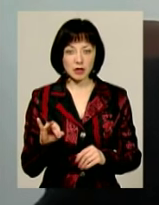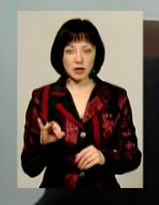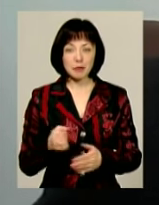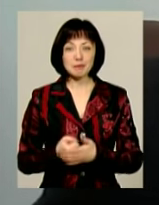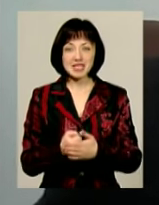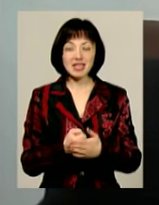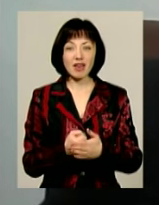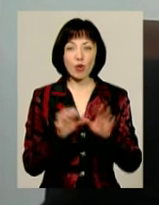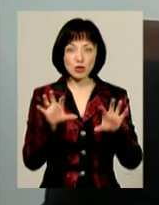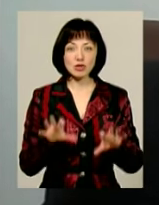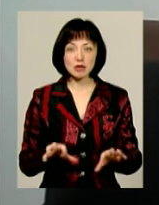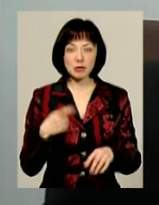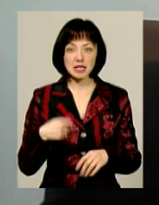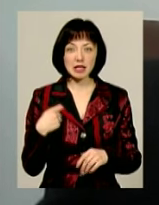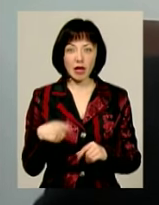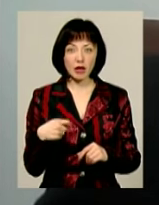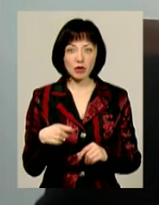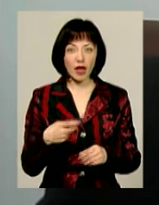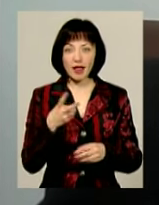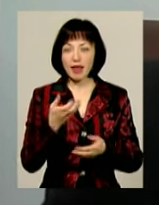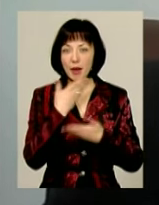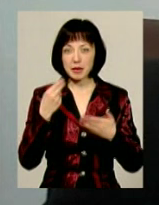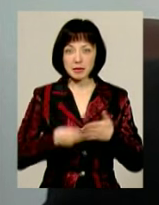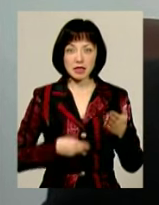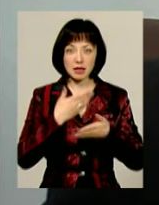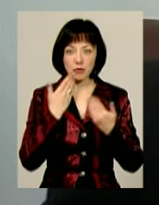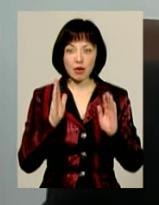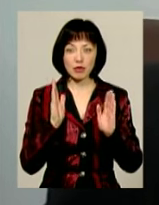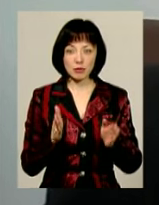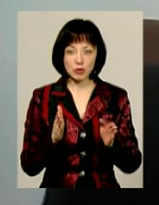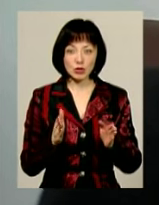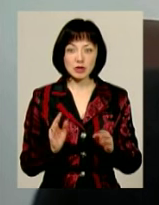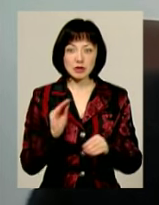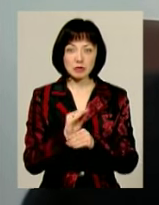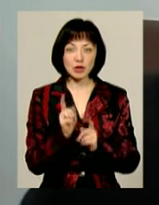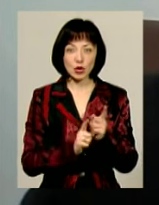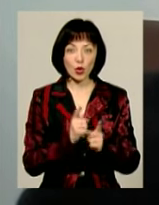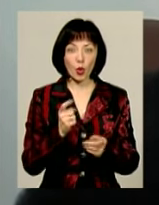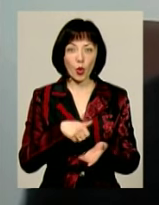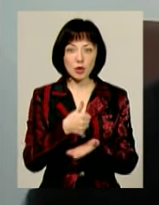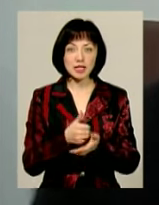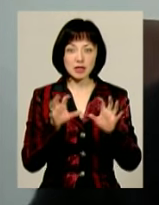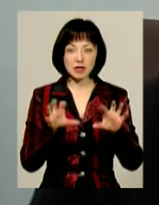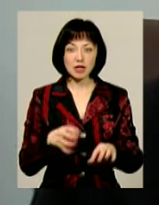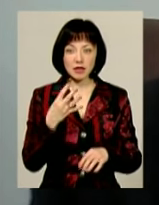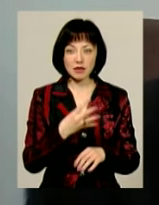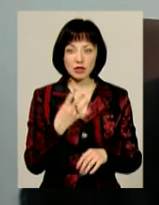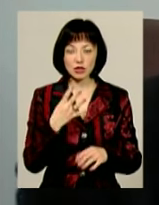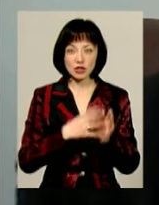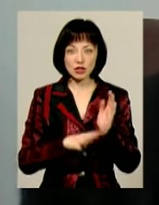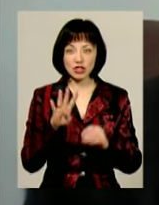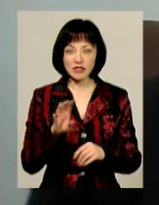підстав конституційних президенту не підписати не мав, тому що згідно Конституції України 94